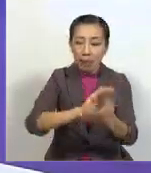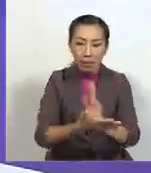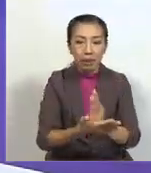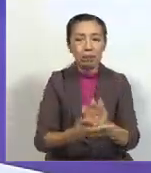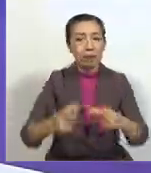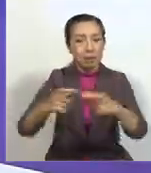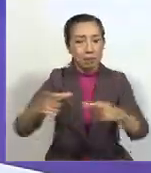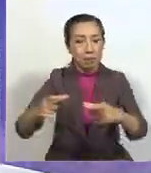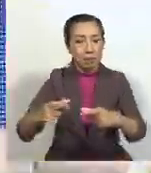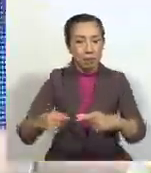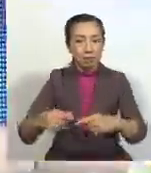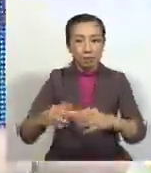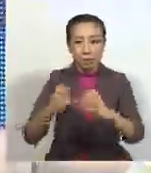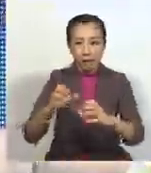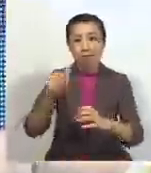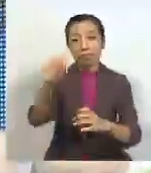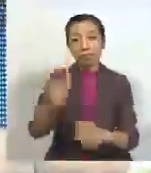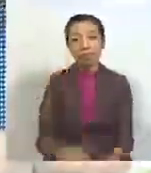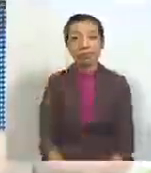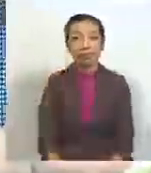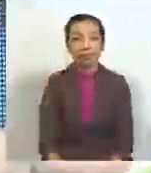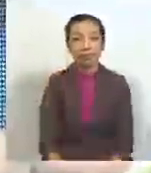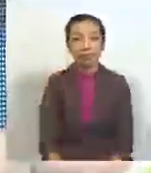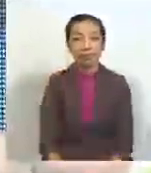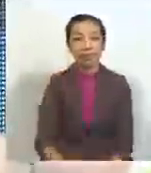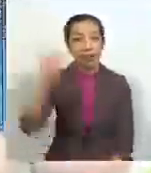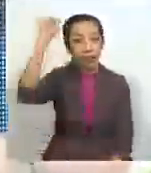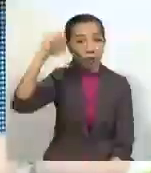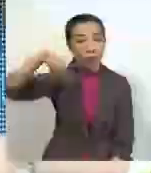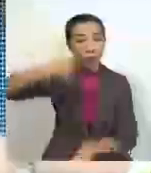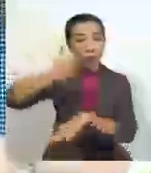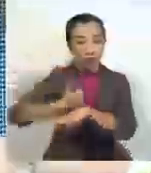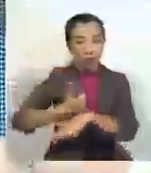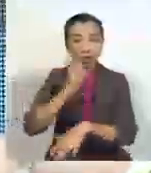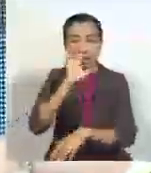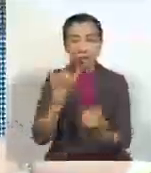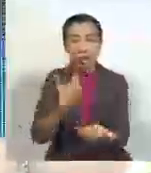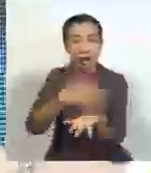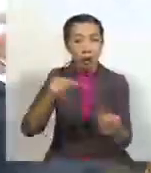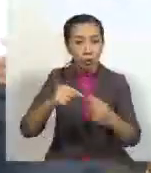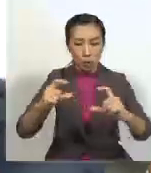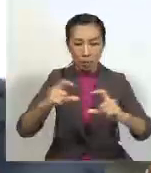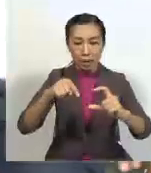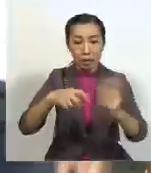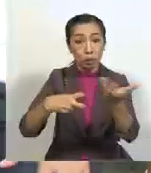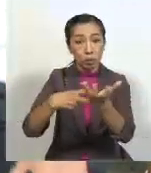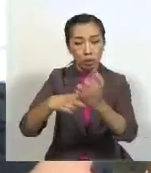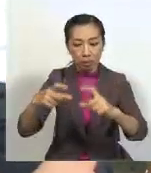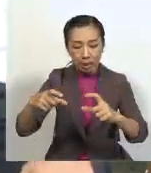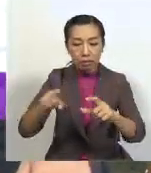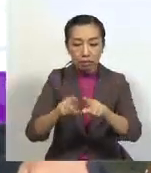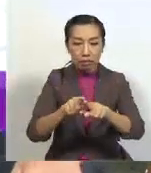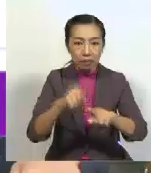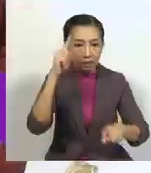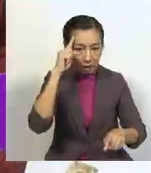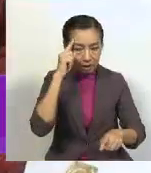นายสุรชัยเอี่ยมวัชรสกุลผู้อำนวยการองค์การขนส่งมวลชนกรุงเทพบอกว่าผู้ถือบัตรเนี่ยนะคะจะต้องนำบัตรไปแตะที่เ